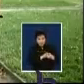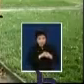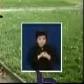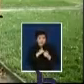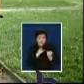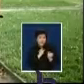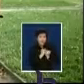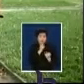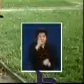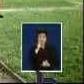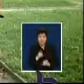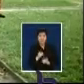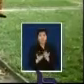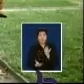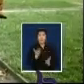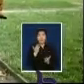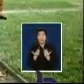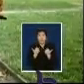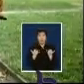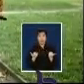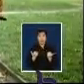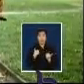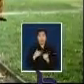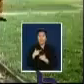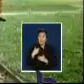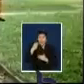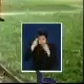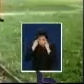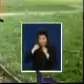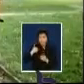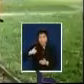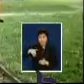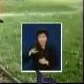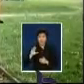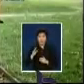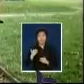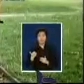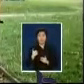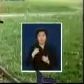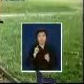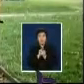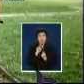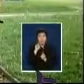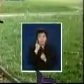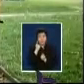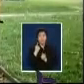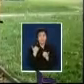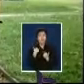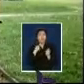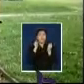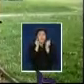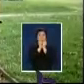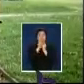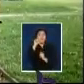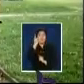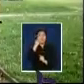อย่างแท้จริงค่ะยังไงก็วันนี้เราคงต้องลาท่านผู้ชมไปก่อน ค่ะใช่ค่ะแล้วก็หวังว่าจะไปเจอพี่น้องประ